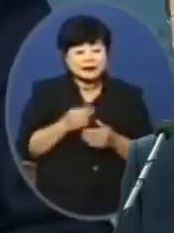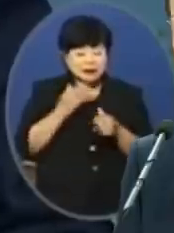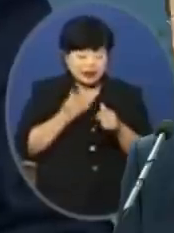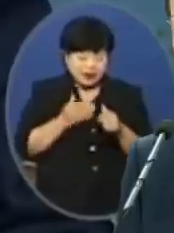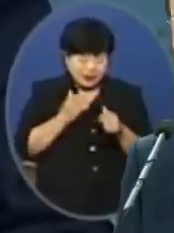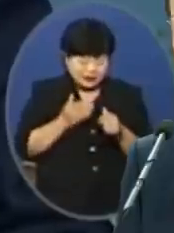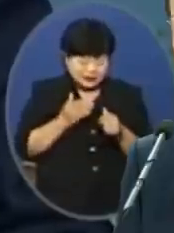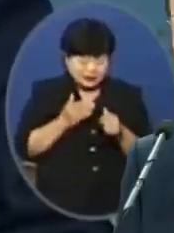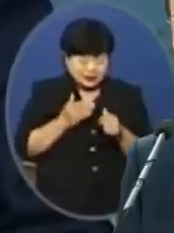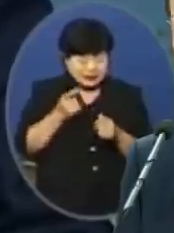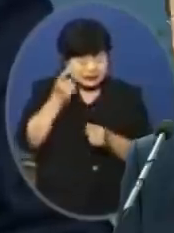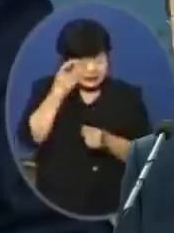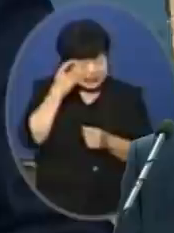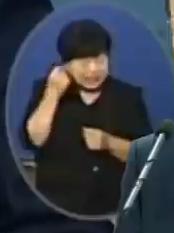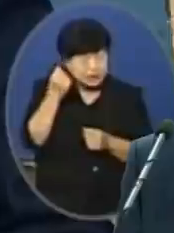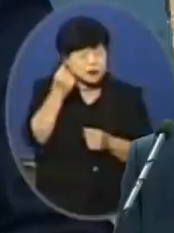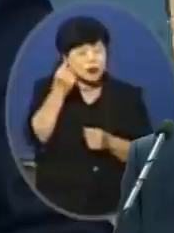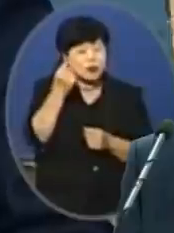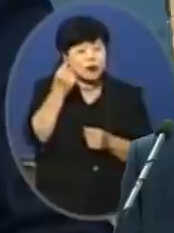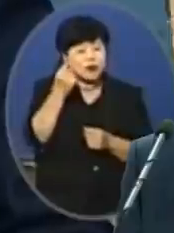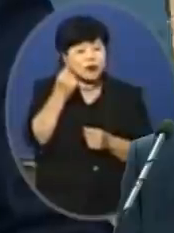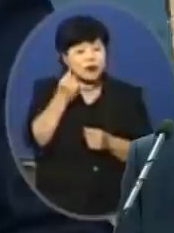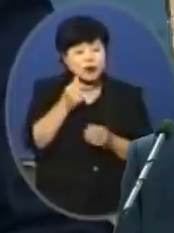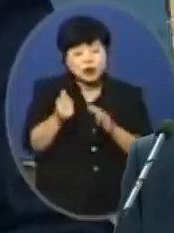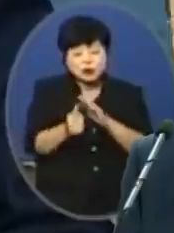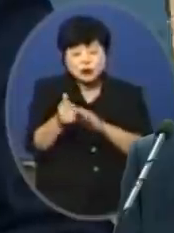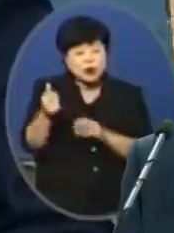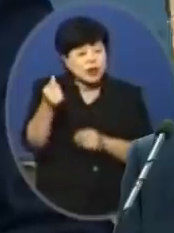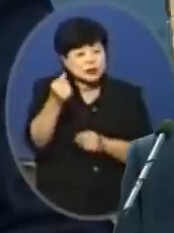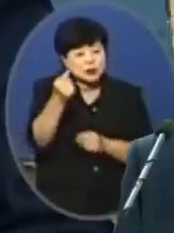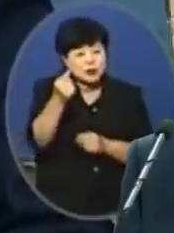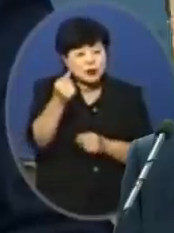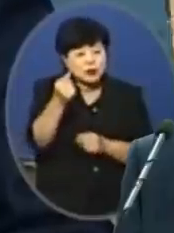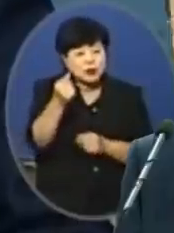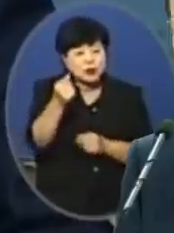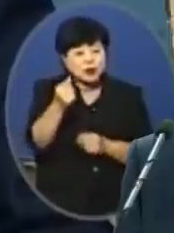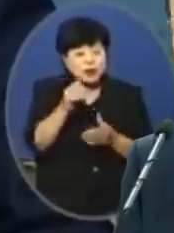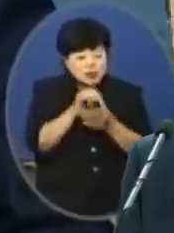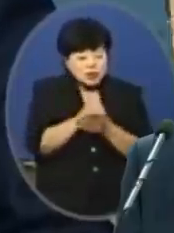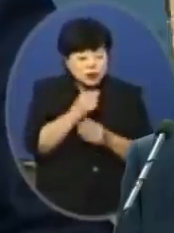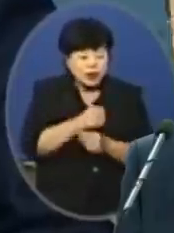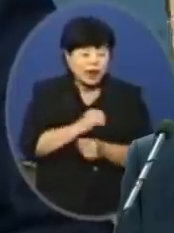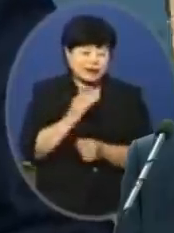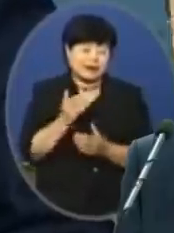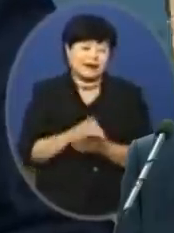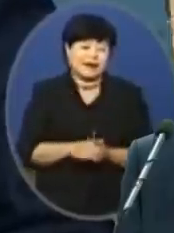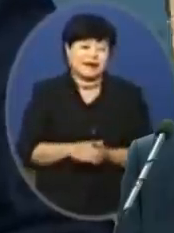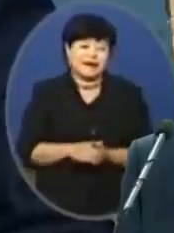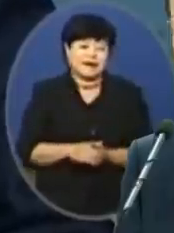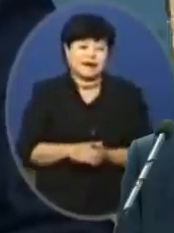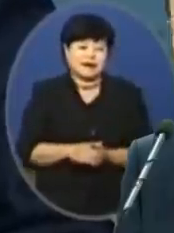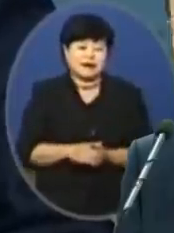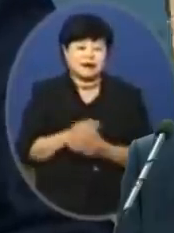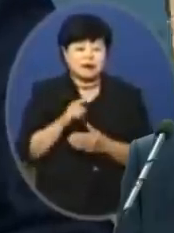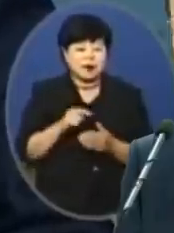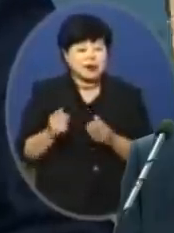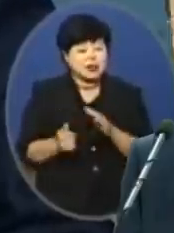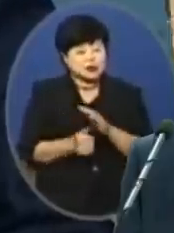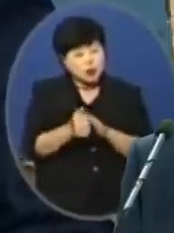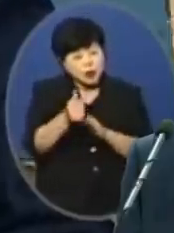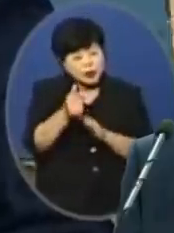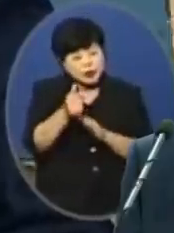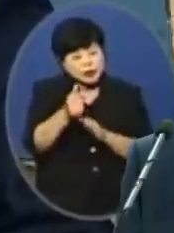간절한 생각을 가지고 소원을 가지고 기도해야 되는 것입니다. 마음에